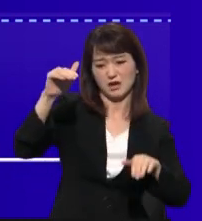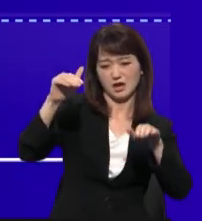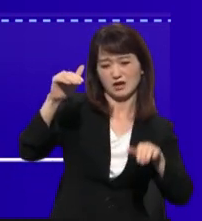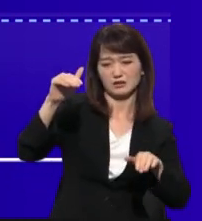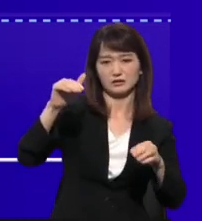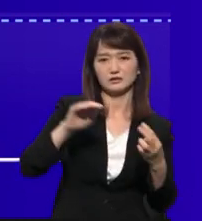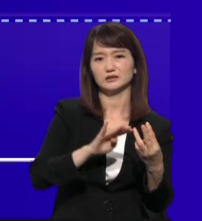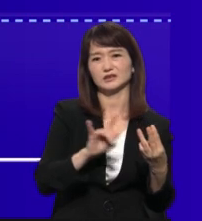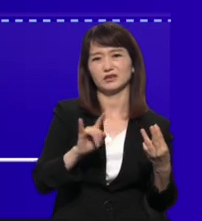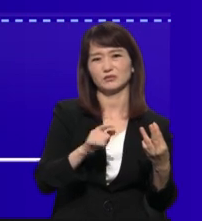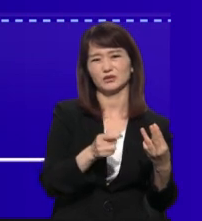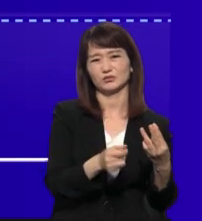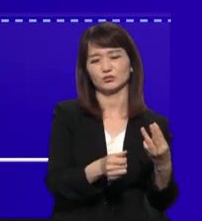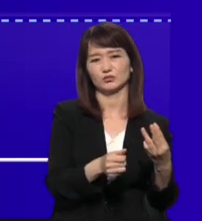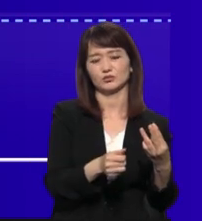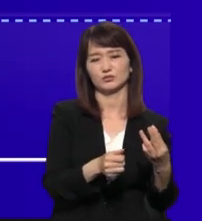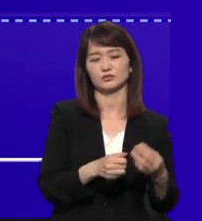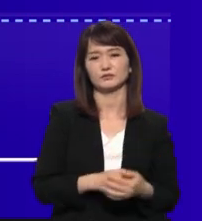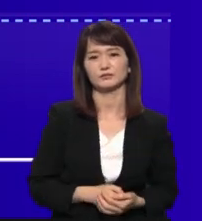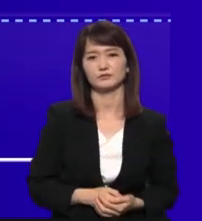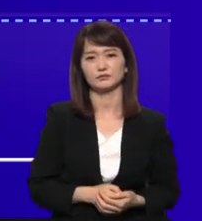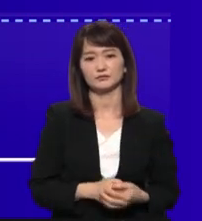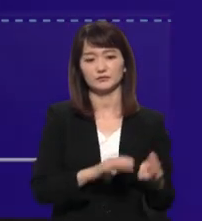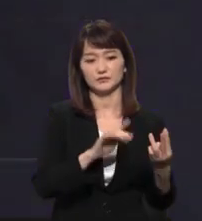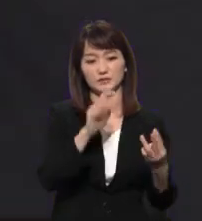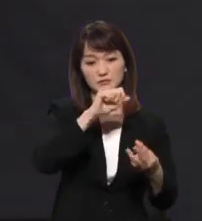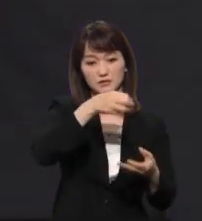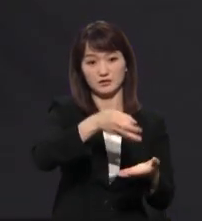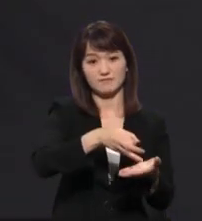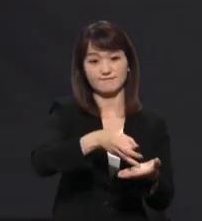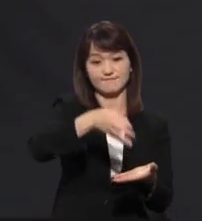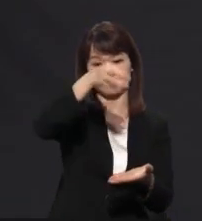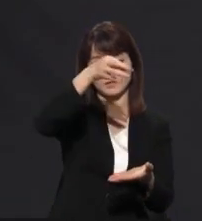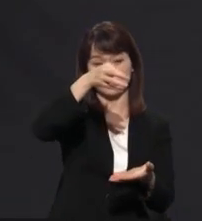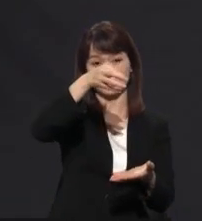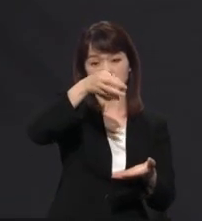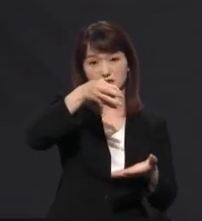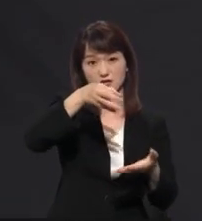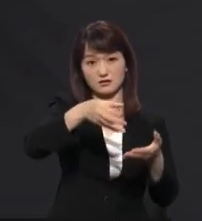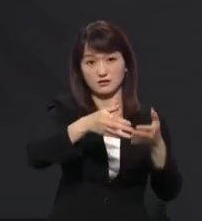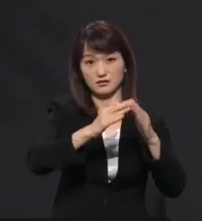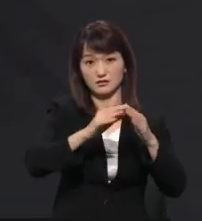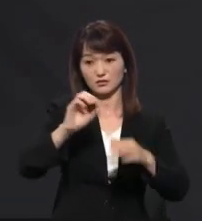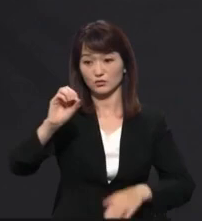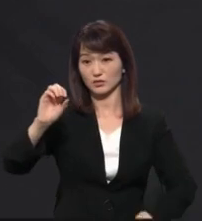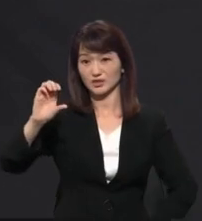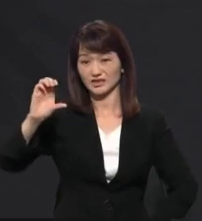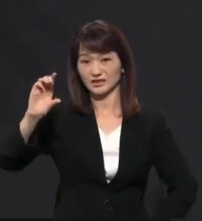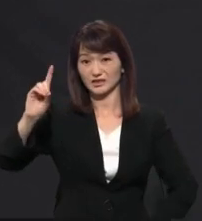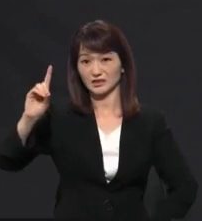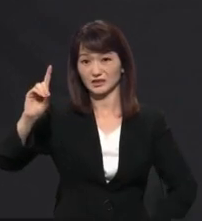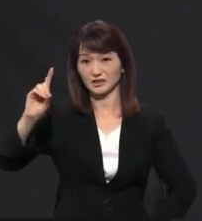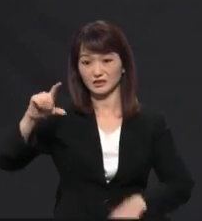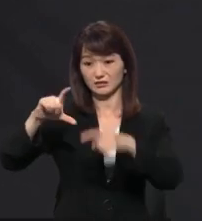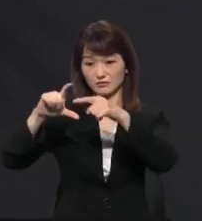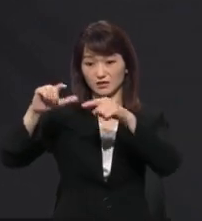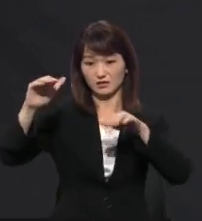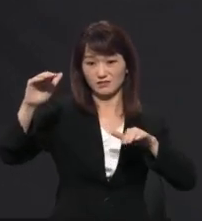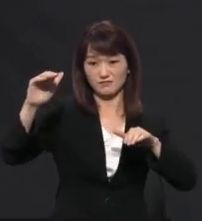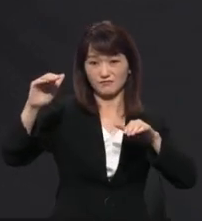지금 당장 3배 예산을 늘려서 배정하더라도 OECD 평균의 경우 도달할